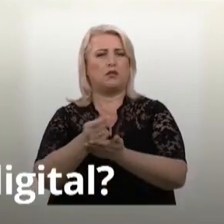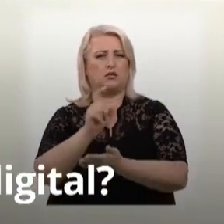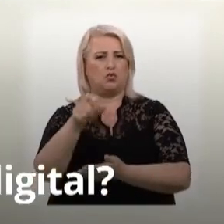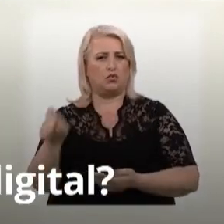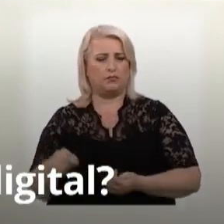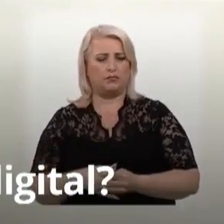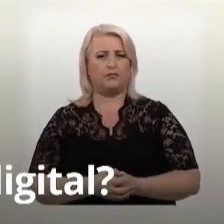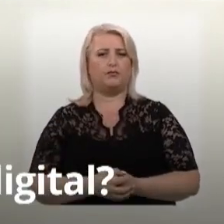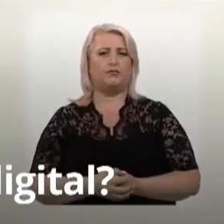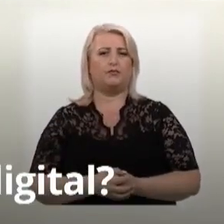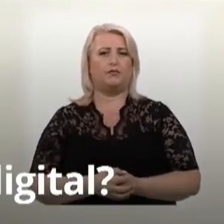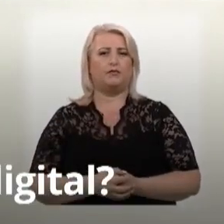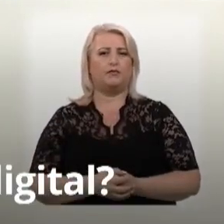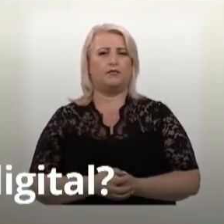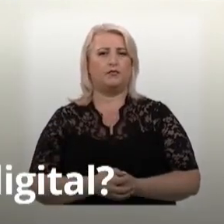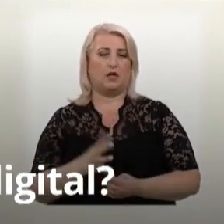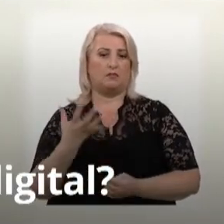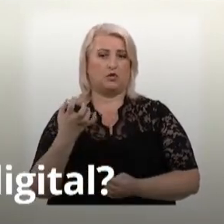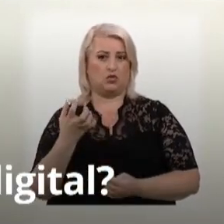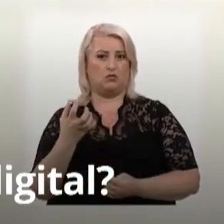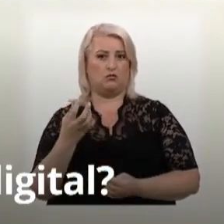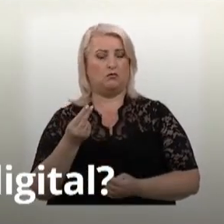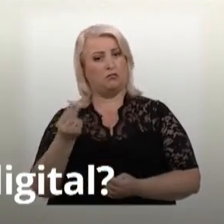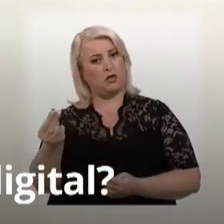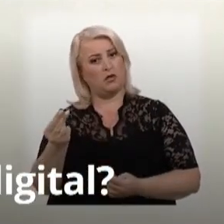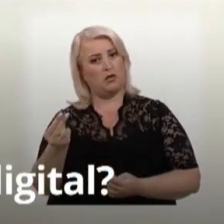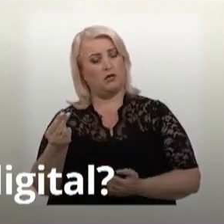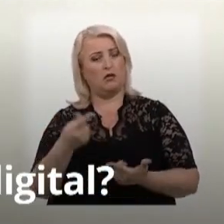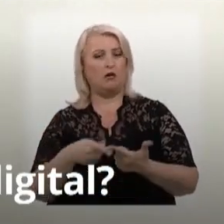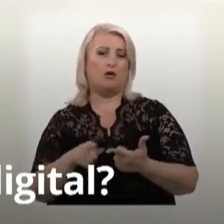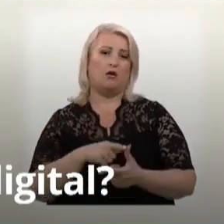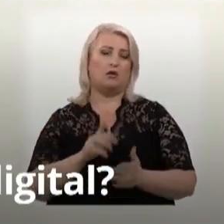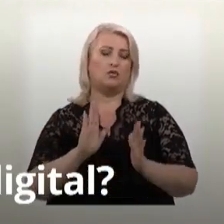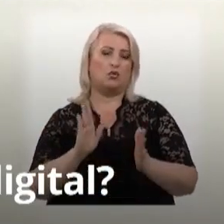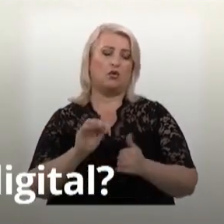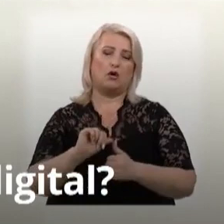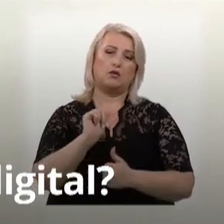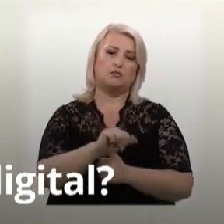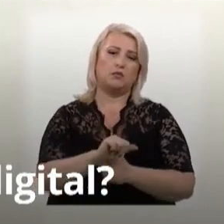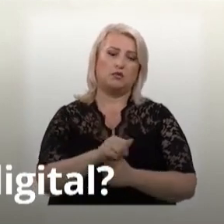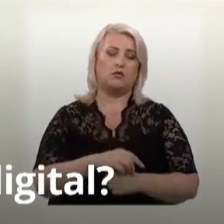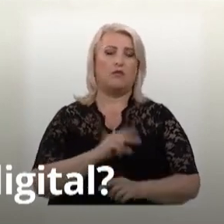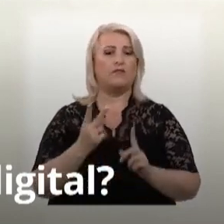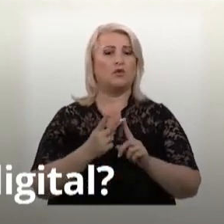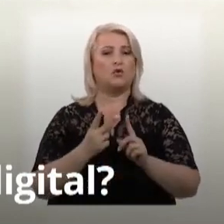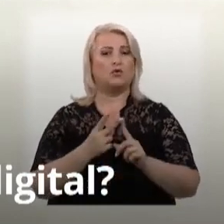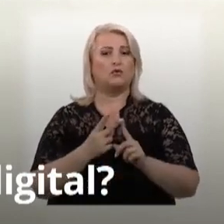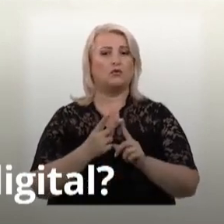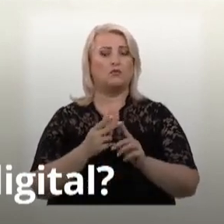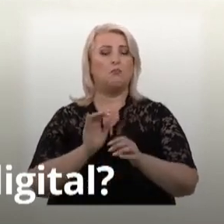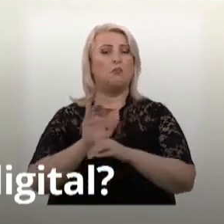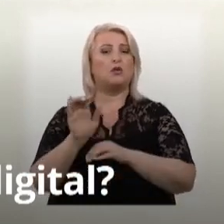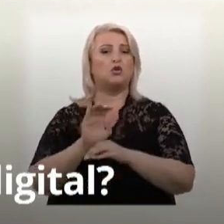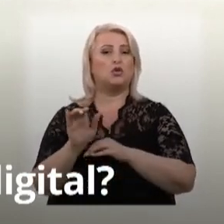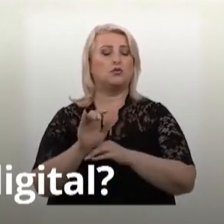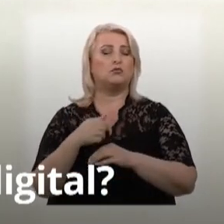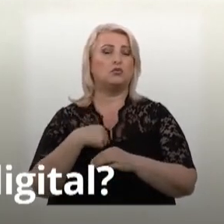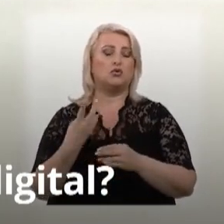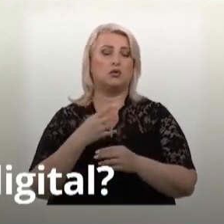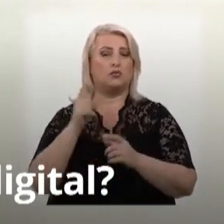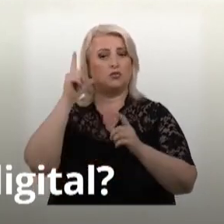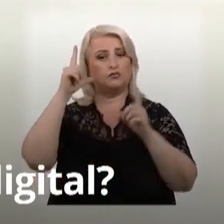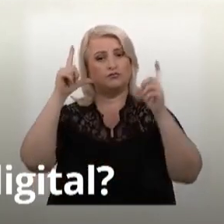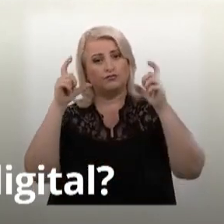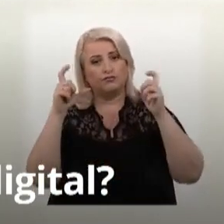oameni întrebarea din 500 mai plătim lor sau doar avem aparte al doilea Products și nu Adică nu tre să facem o